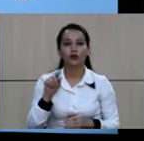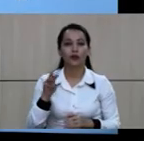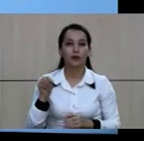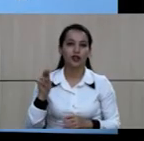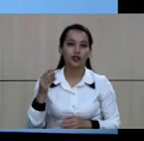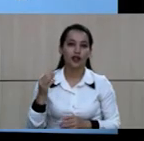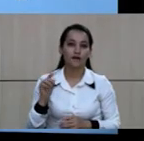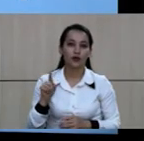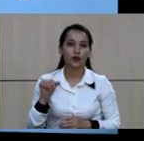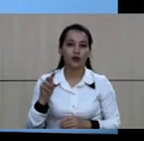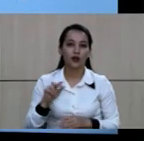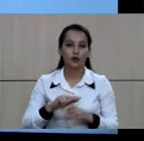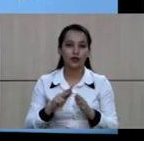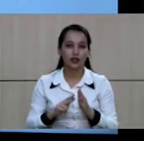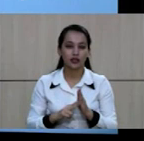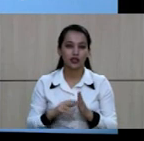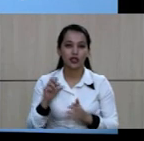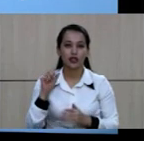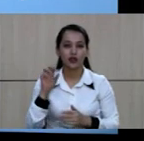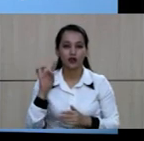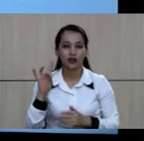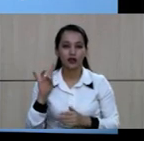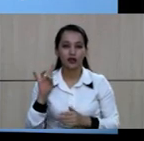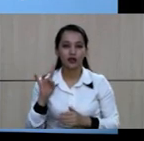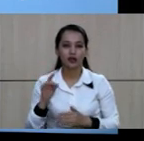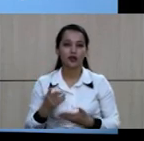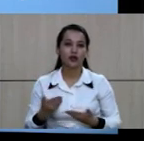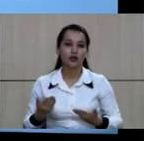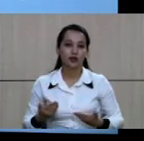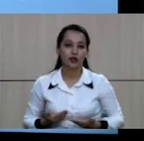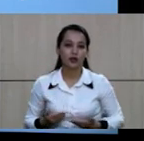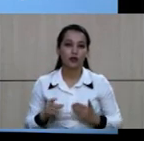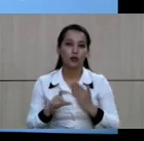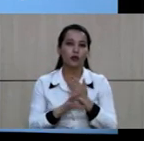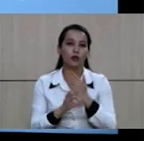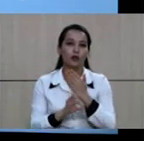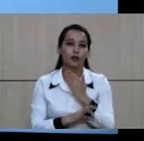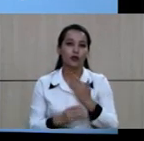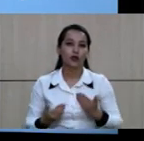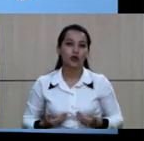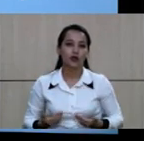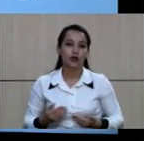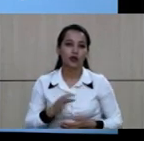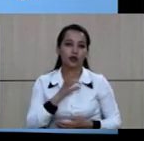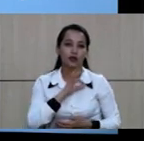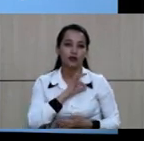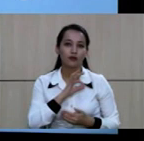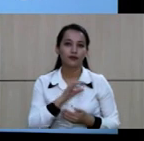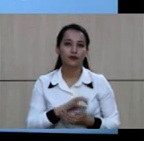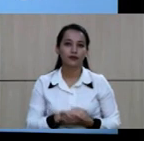Gulxaniy 18-asrning oxiri va 19-asrlarda Qo'qonda yashab ijod etgan mohir masal